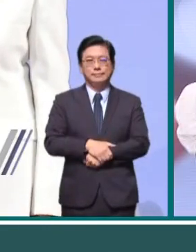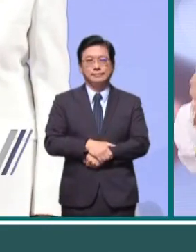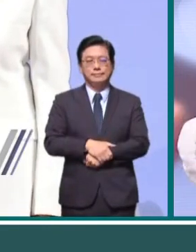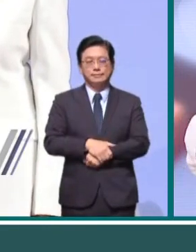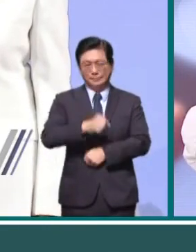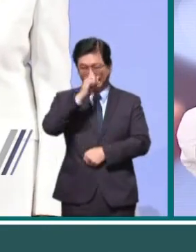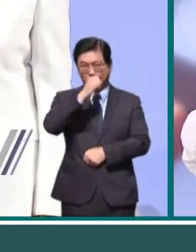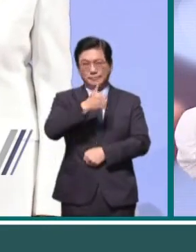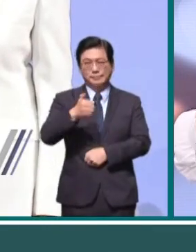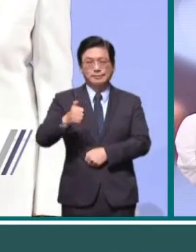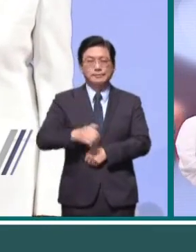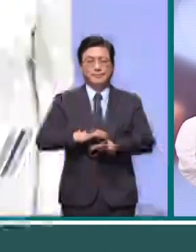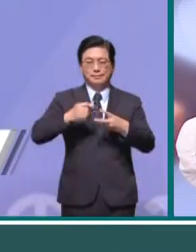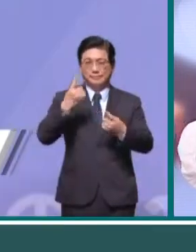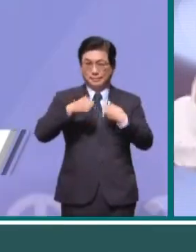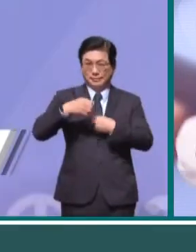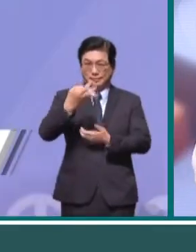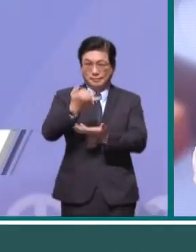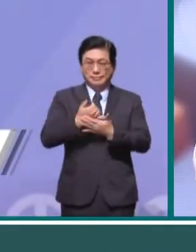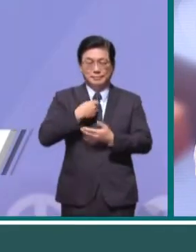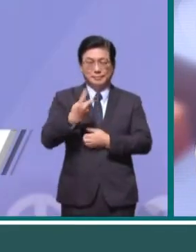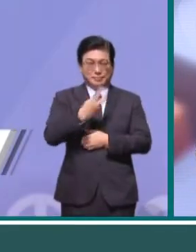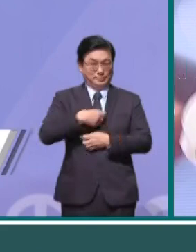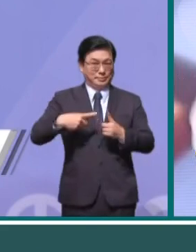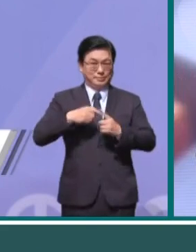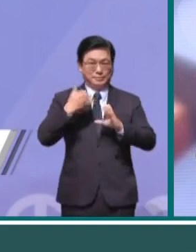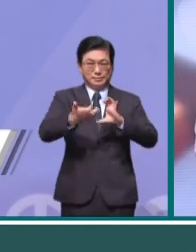新讲，然后他疫苗如何如何如何，然后